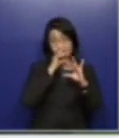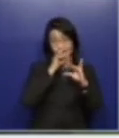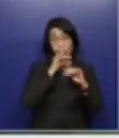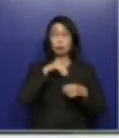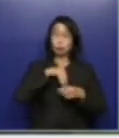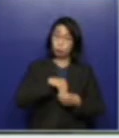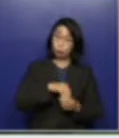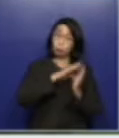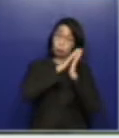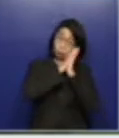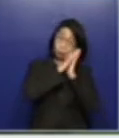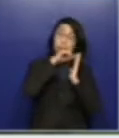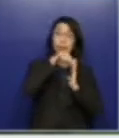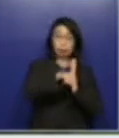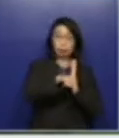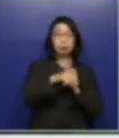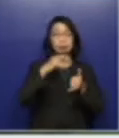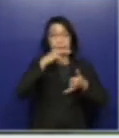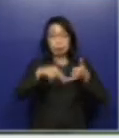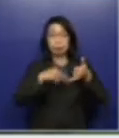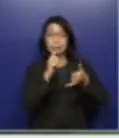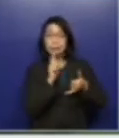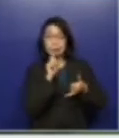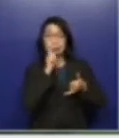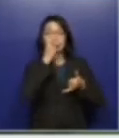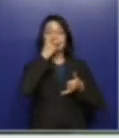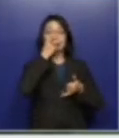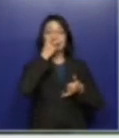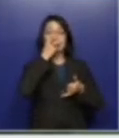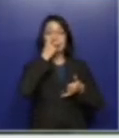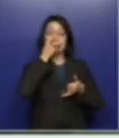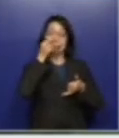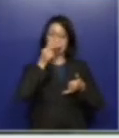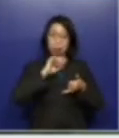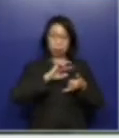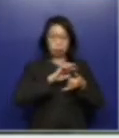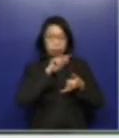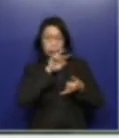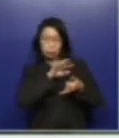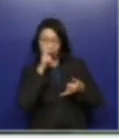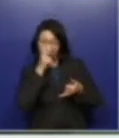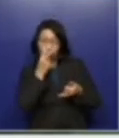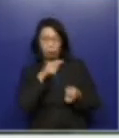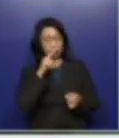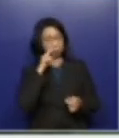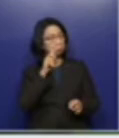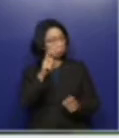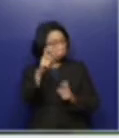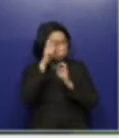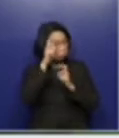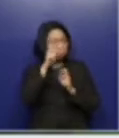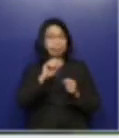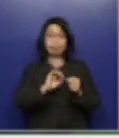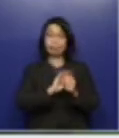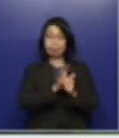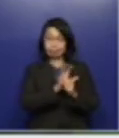มีการตรวจเชื้อเบื้องต้นเข้าข่ายเป็นผู้ป่วยที่ต้องสงสัยนะครับหรือ PUI นะ